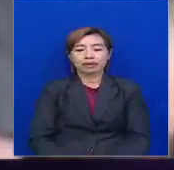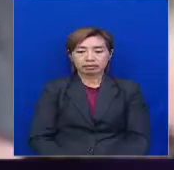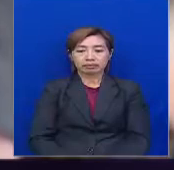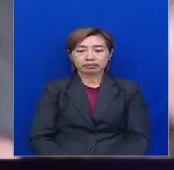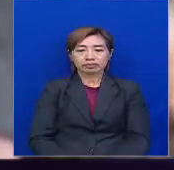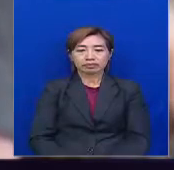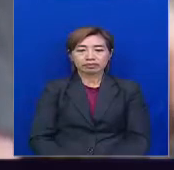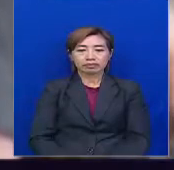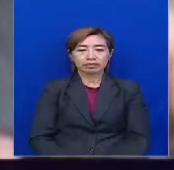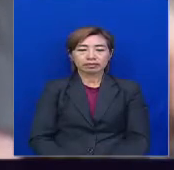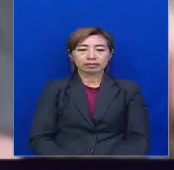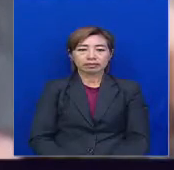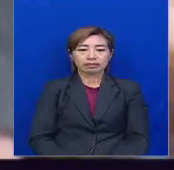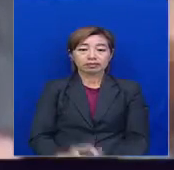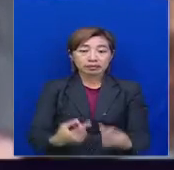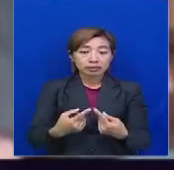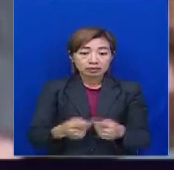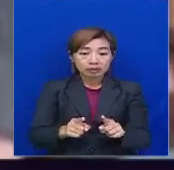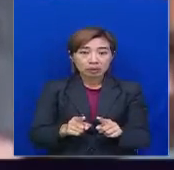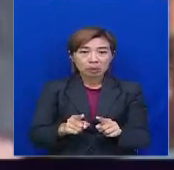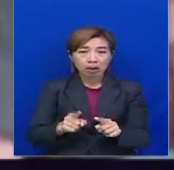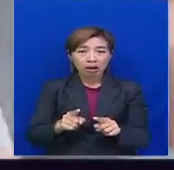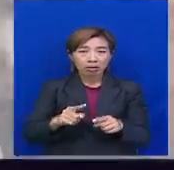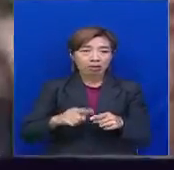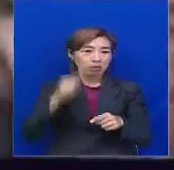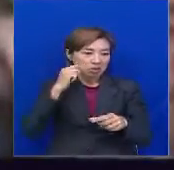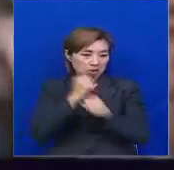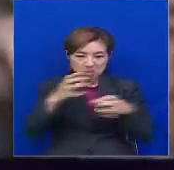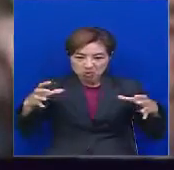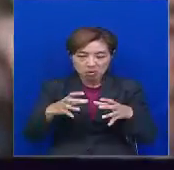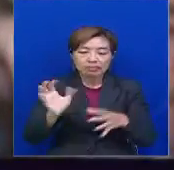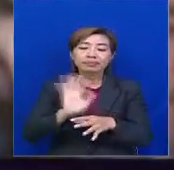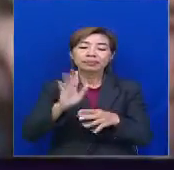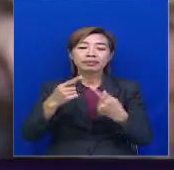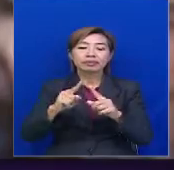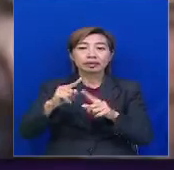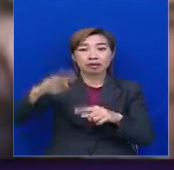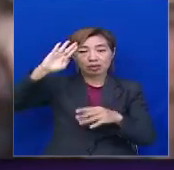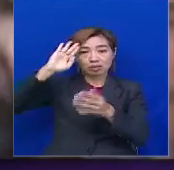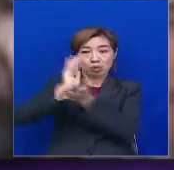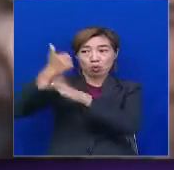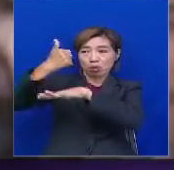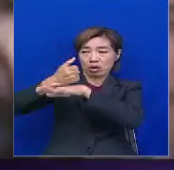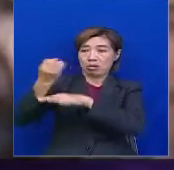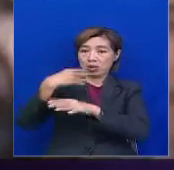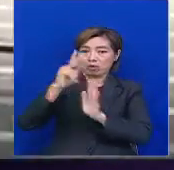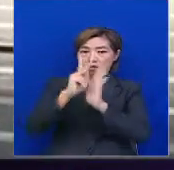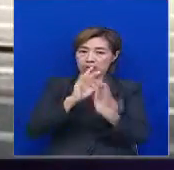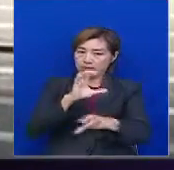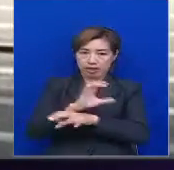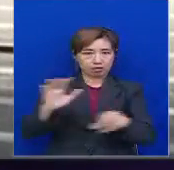มีอยู่บ้างครับแต่ไม่ใช่เรื่องคงไม่ใช่เรื่องของกระบวนการยืนยันนะฮะท่านผบกำชับให้บังคับใช้กฎหมาย 100%นะ